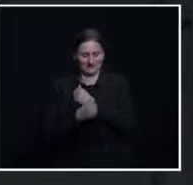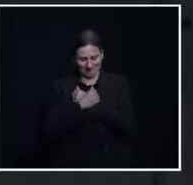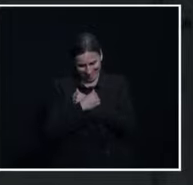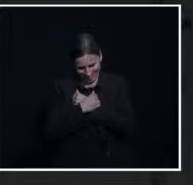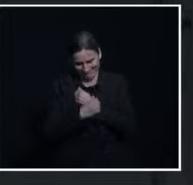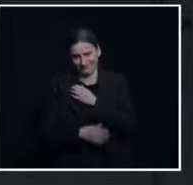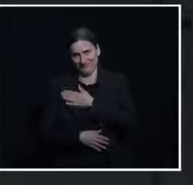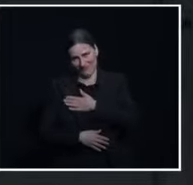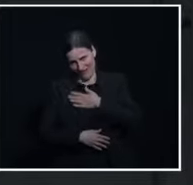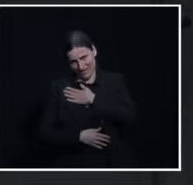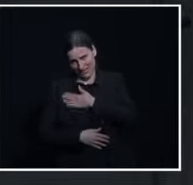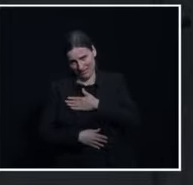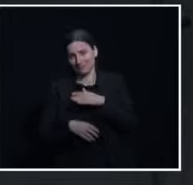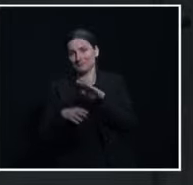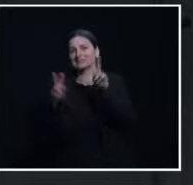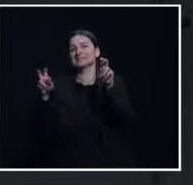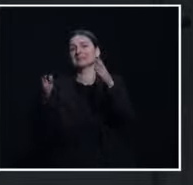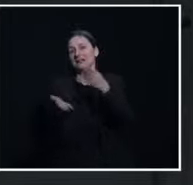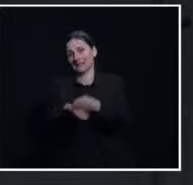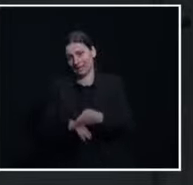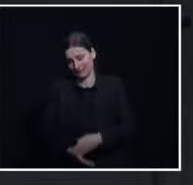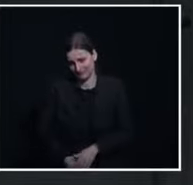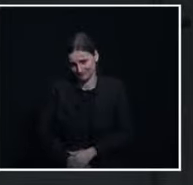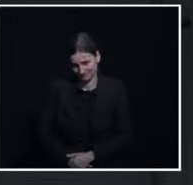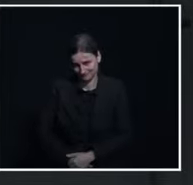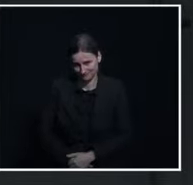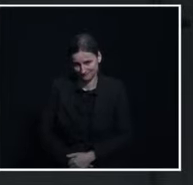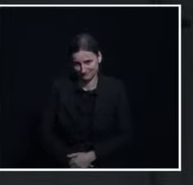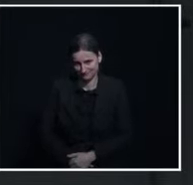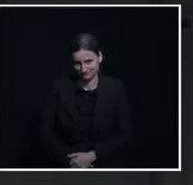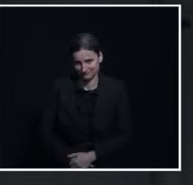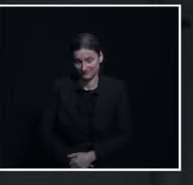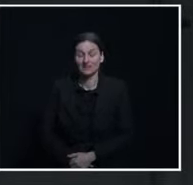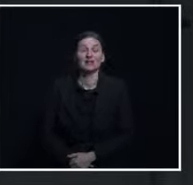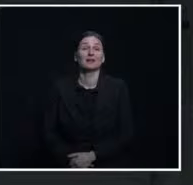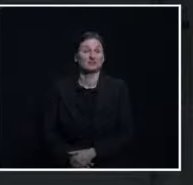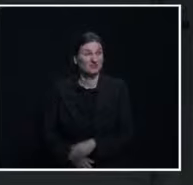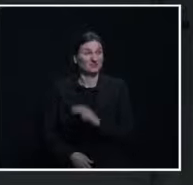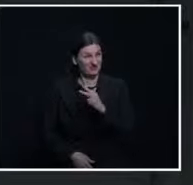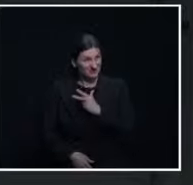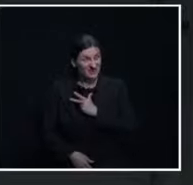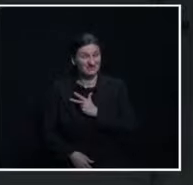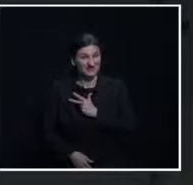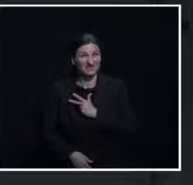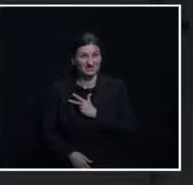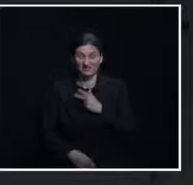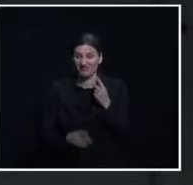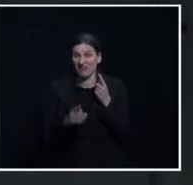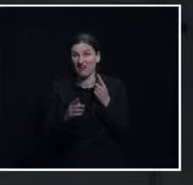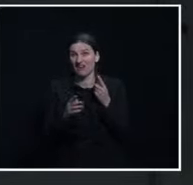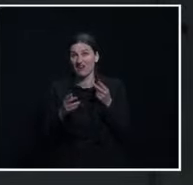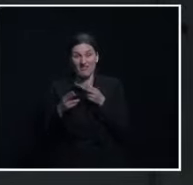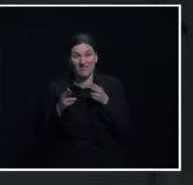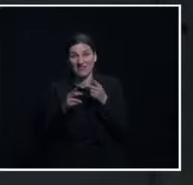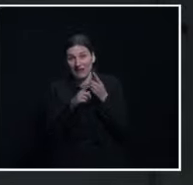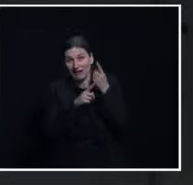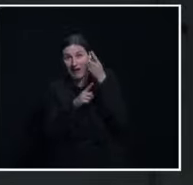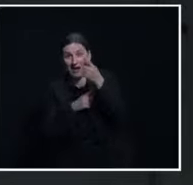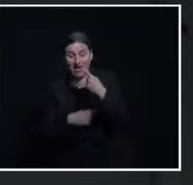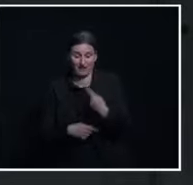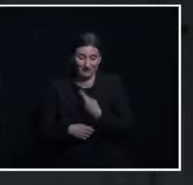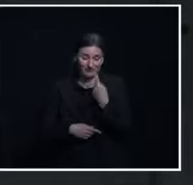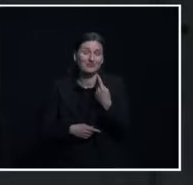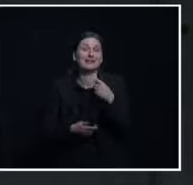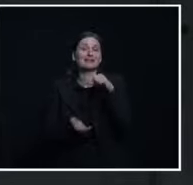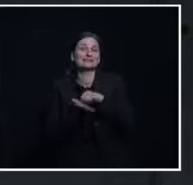Vergebung bitten. Zitat Ende. Es war ein langer Weg, den der Zentralrat Deutscher Sinti und